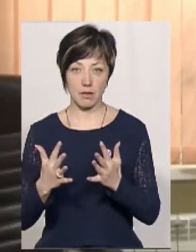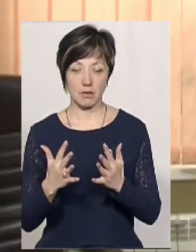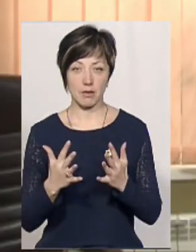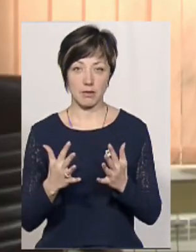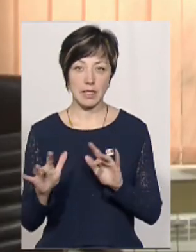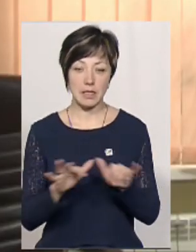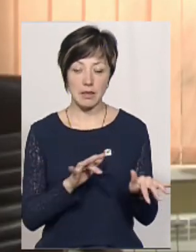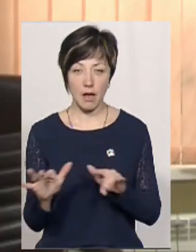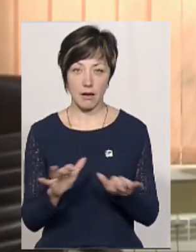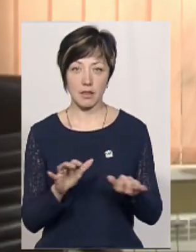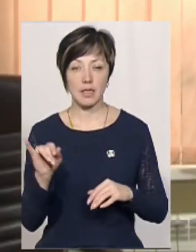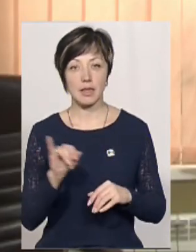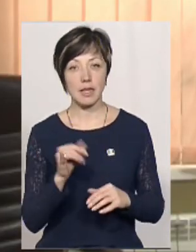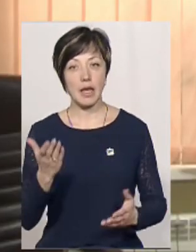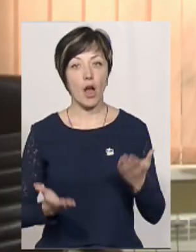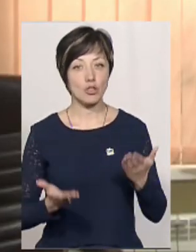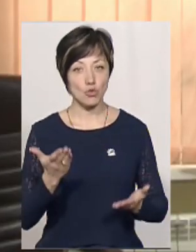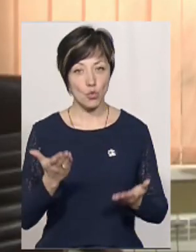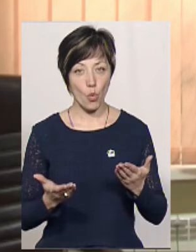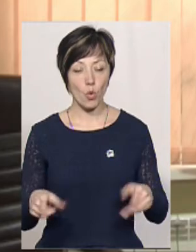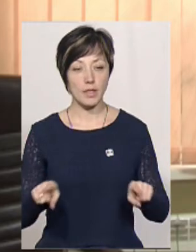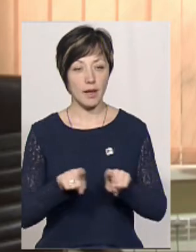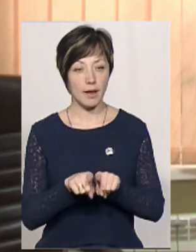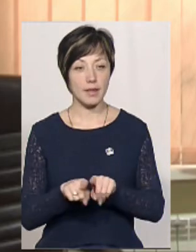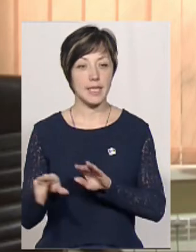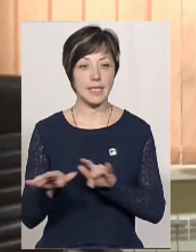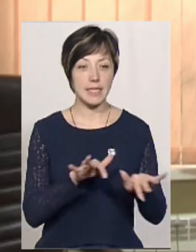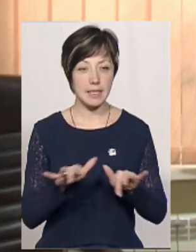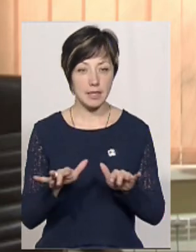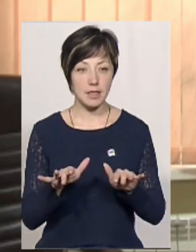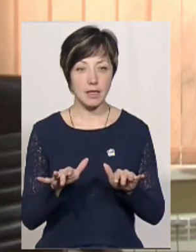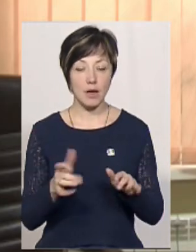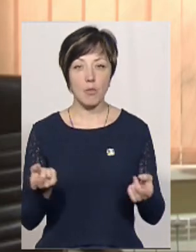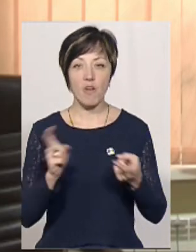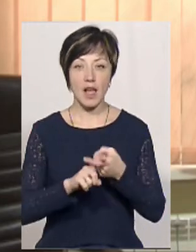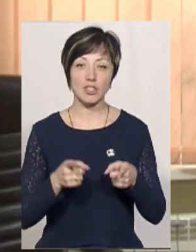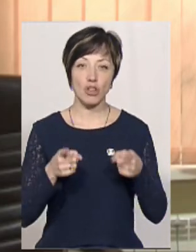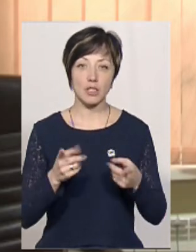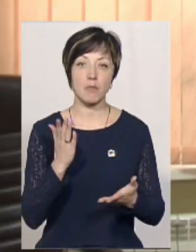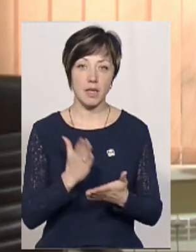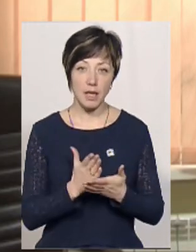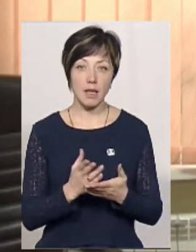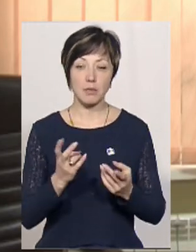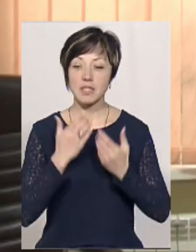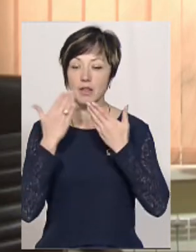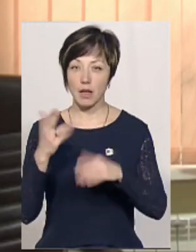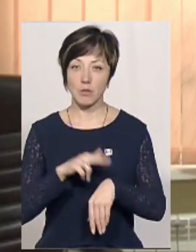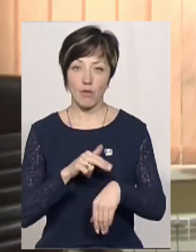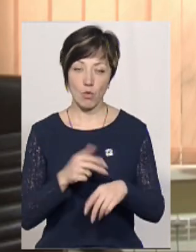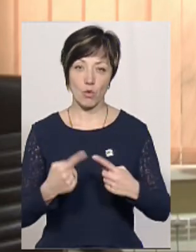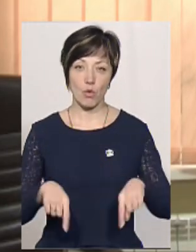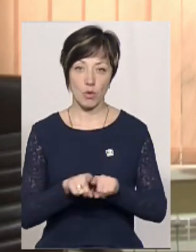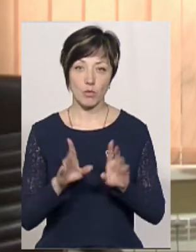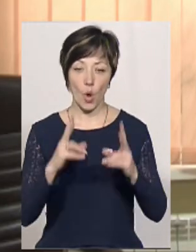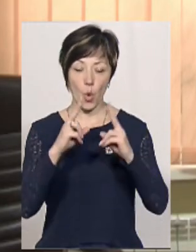подіях, діях. І якщо такі дії мається на увазі пов'язані з шантажем, є, звертаються в правоохоронні органи, і вони